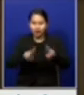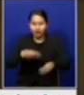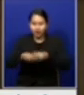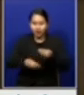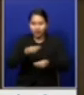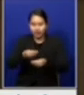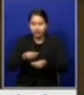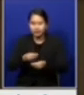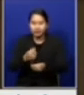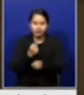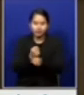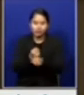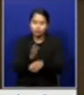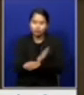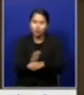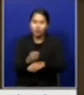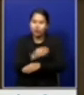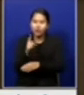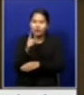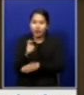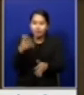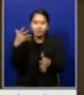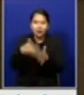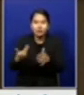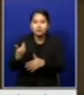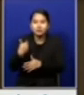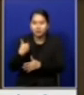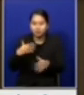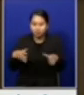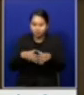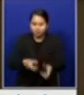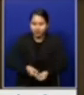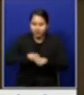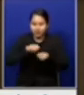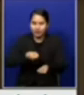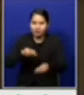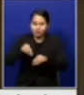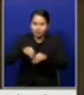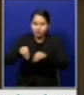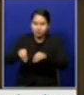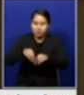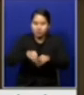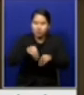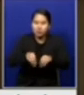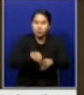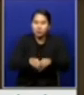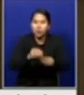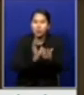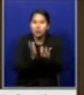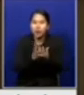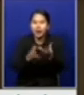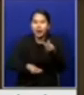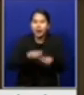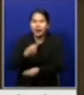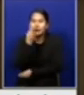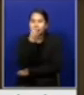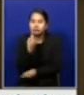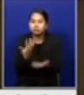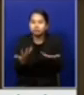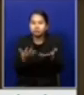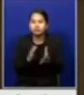รของผมก็ไม่รู้จะปลูกผลหมากรากไม้ไปขายใครอันนี้คือปัญหาจะตามม